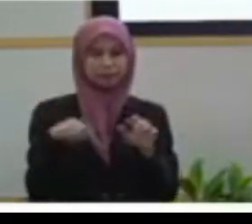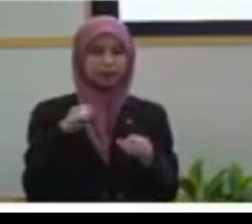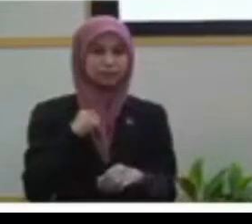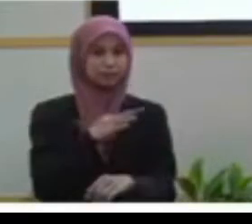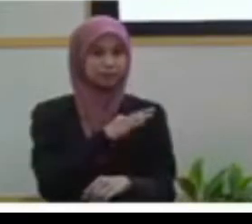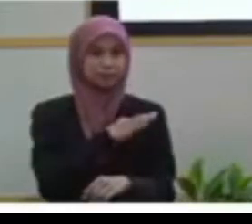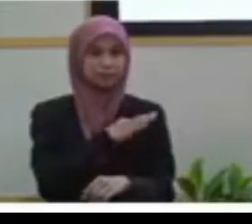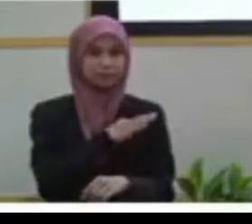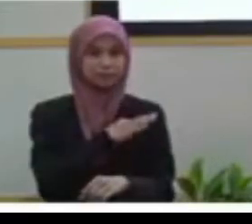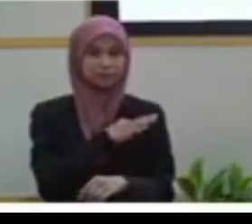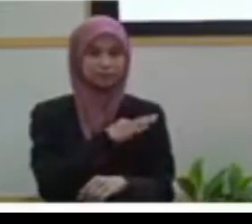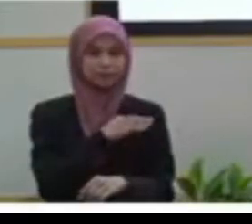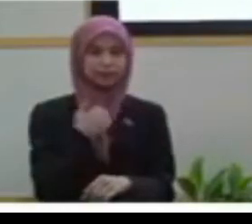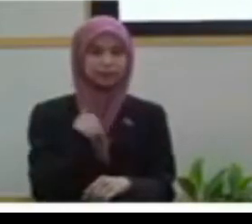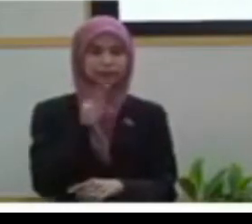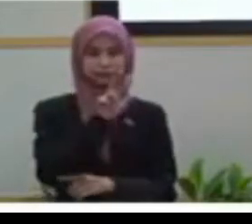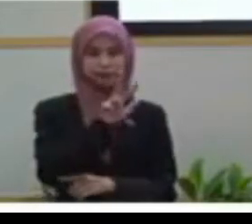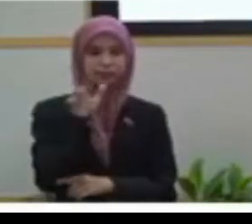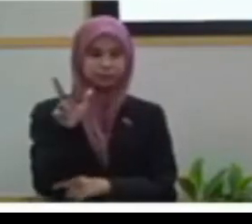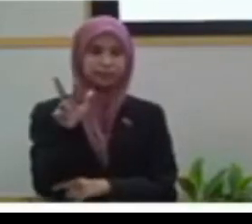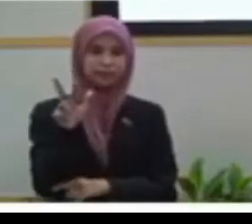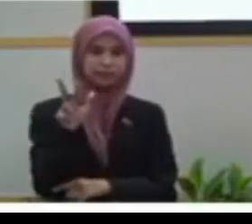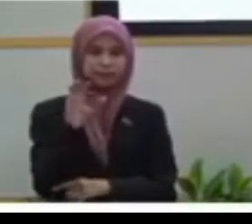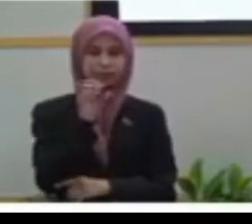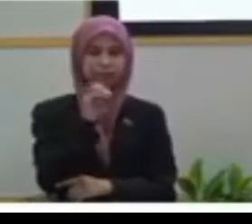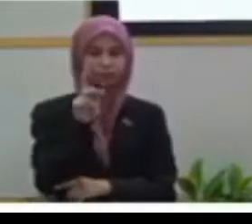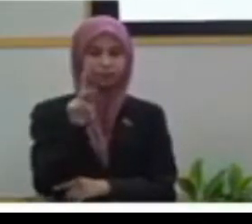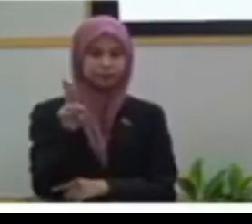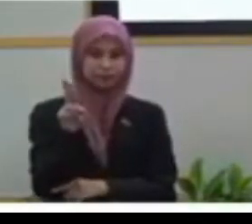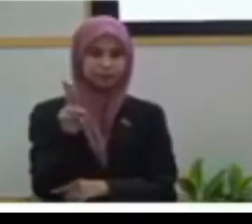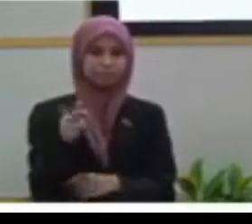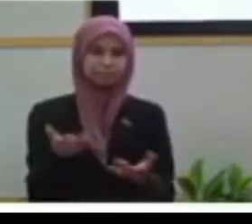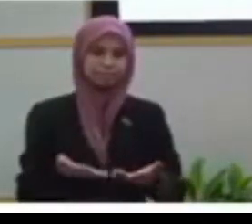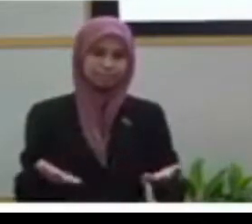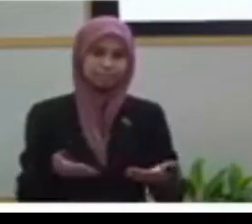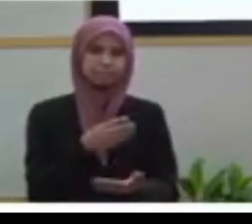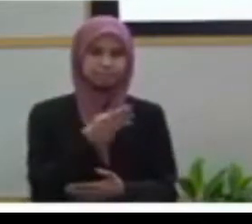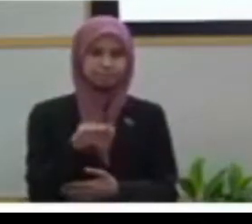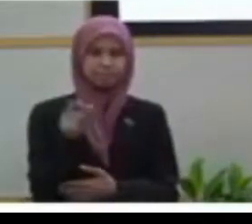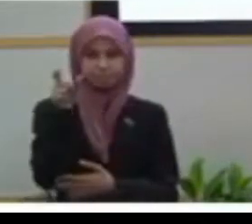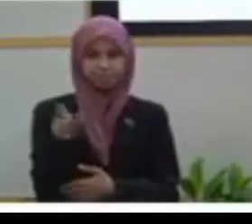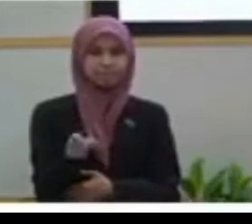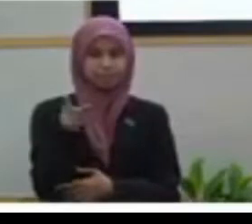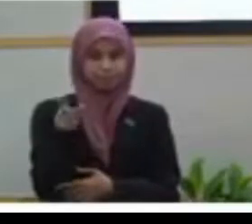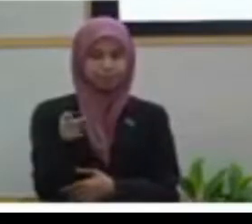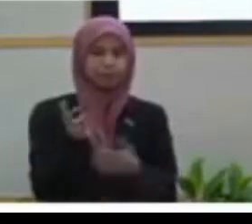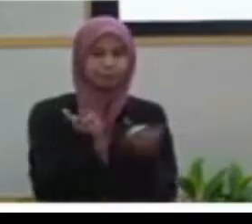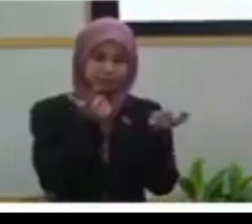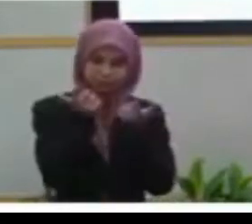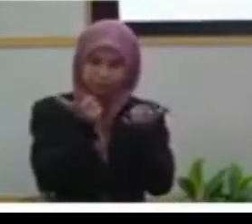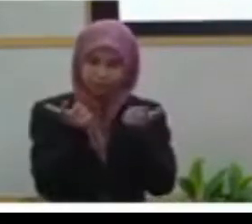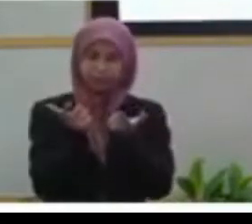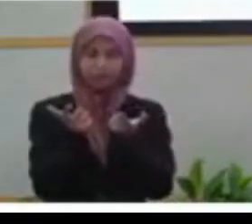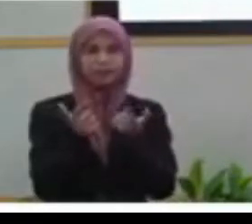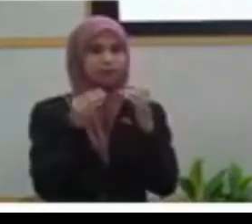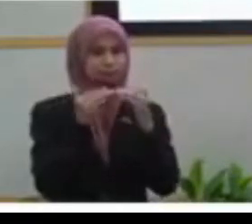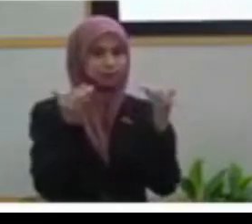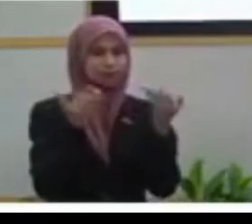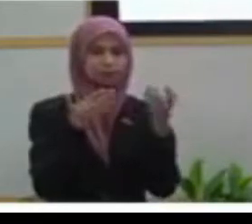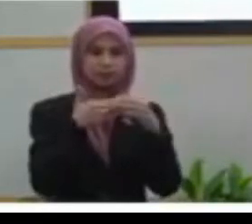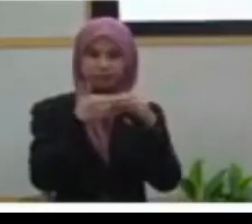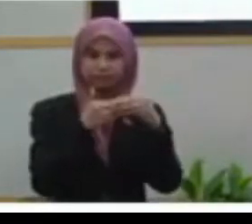MBSP, 33 kaki tangan merupakan OKU. Dan mereka juga dilayan, diberi